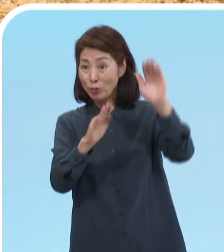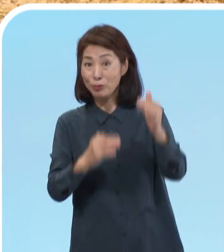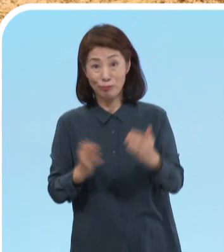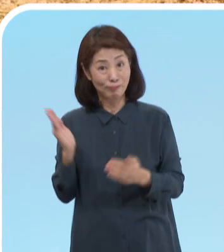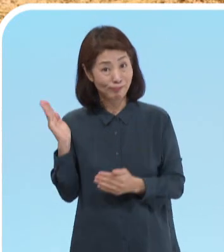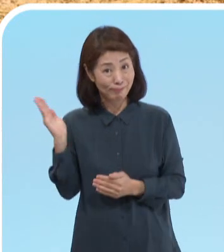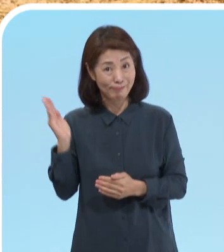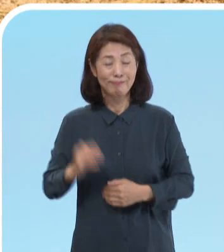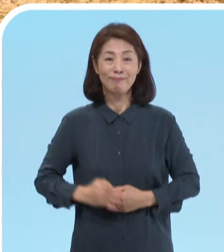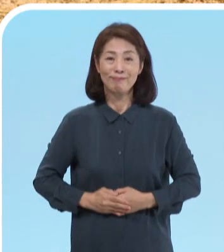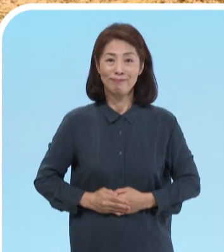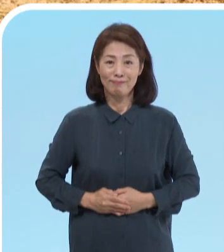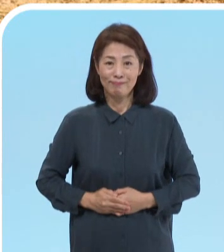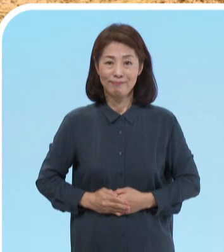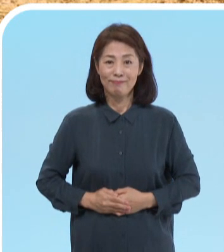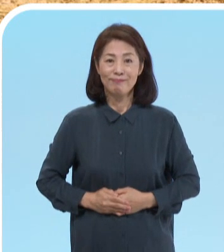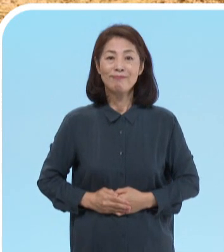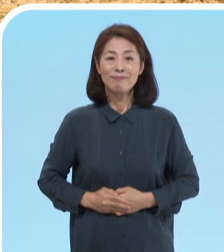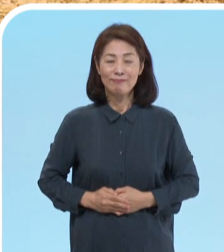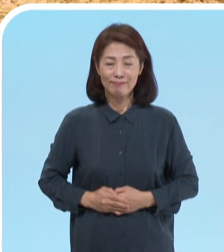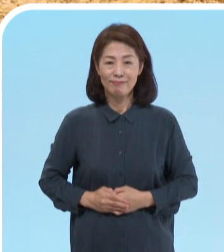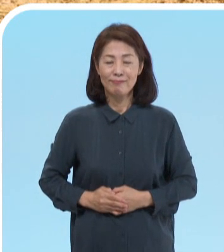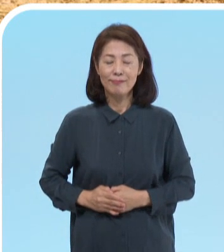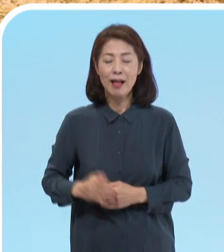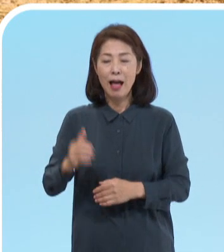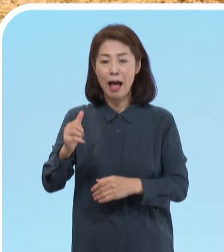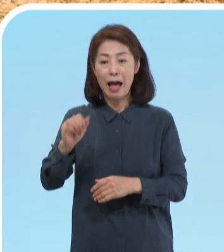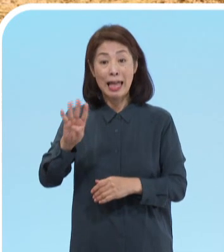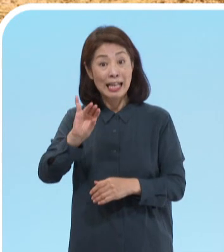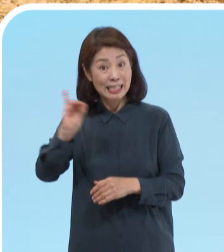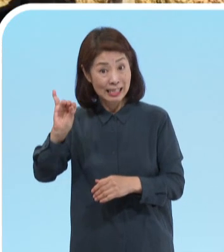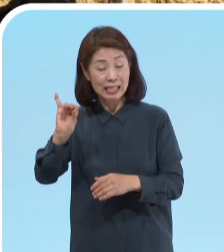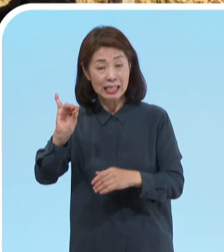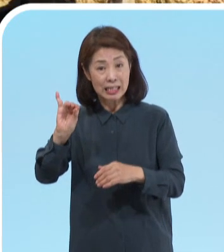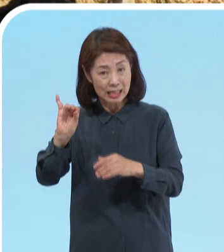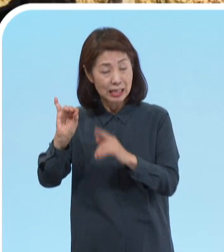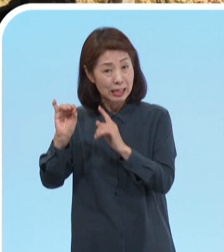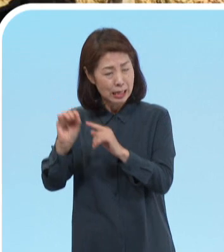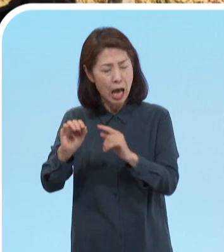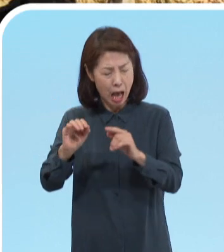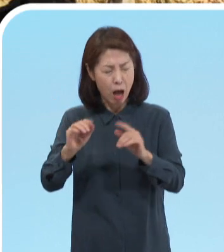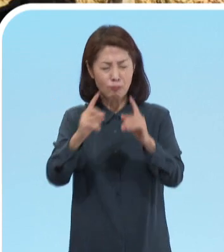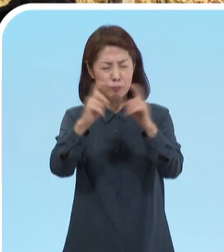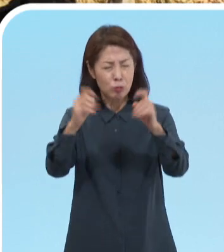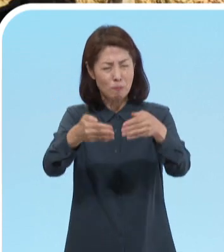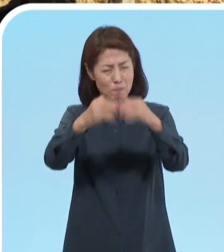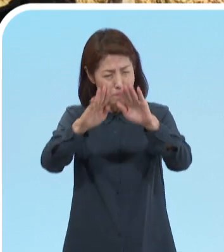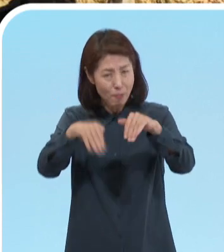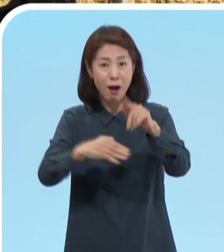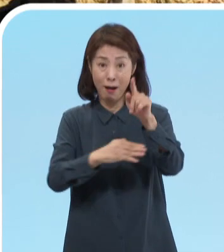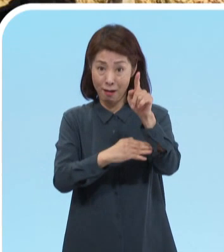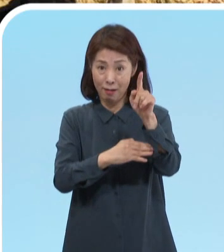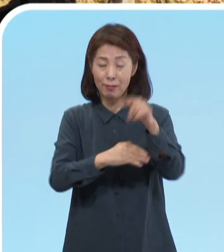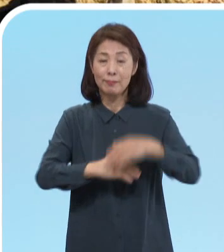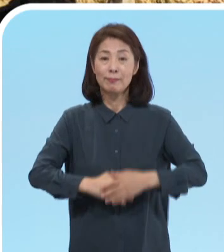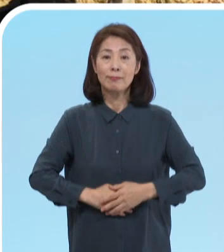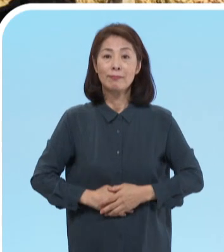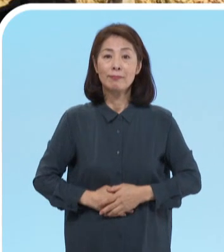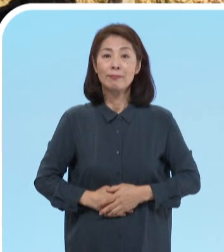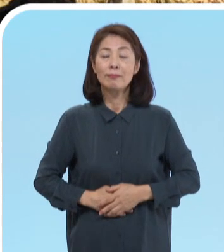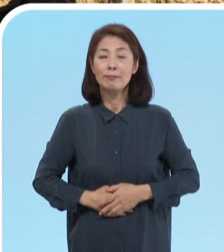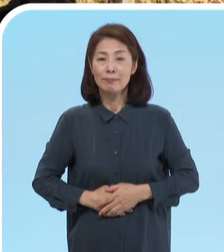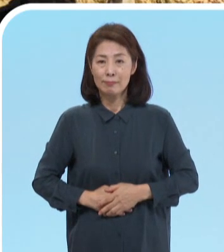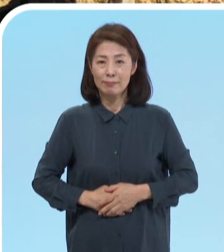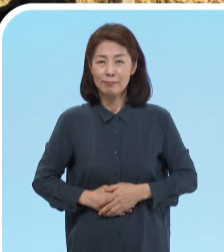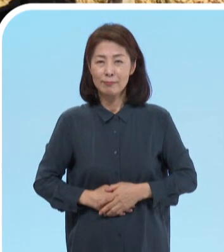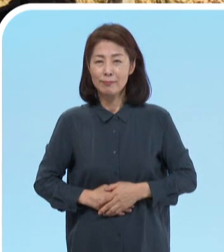金山城は明智光秀が築いた山城です。 城跡が残る山頂からは明智